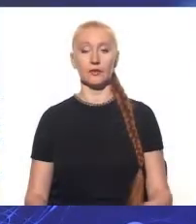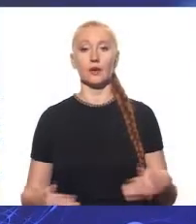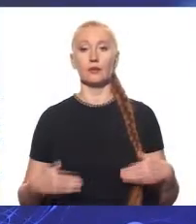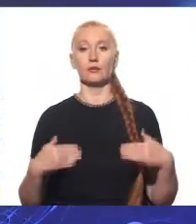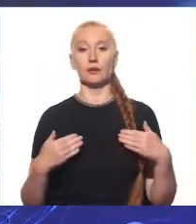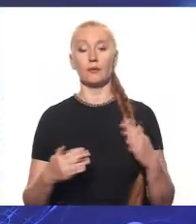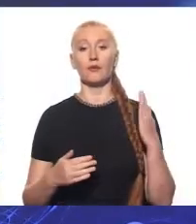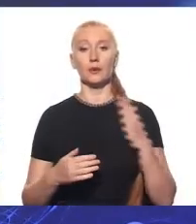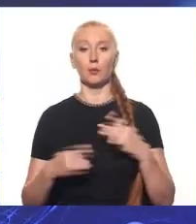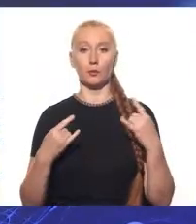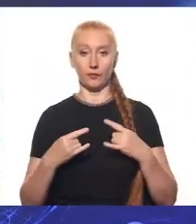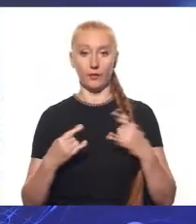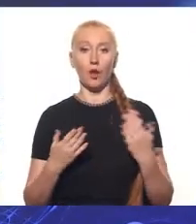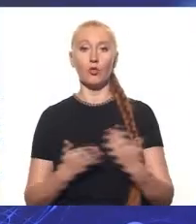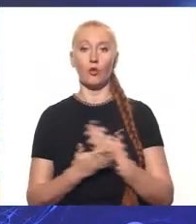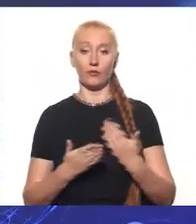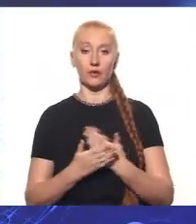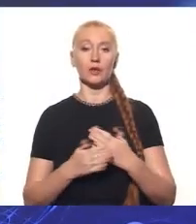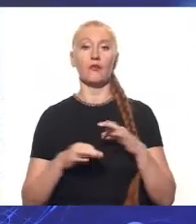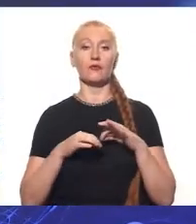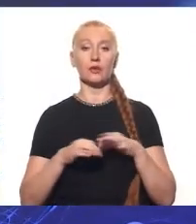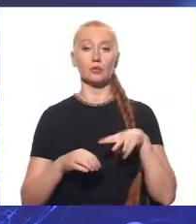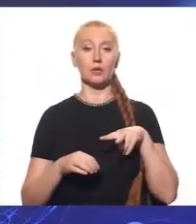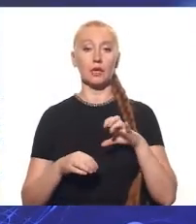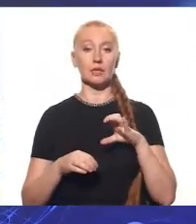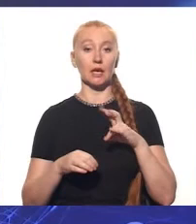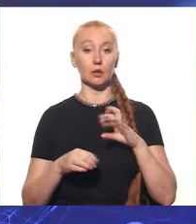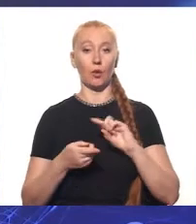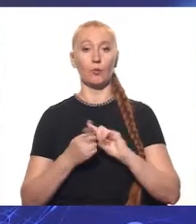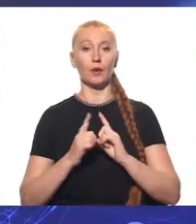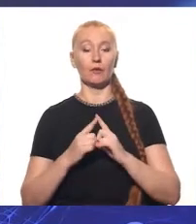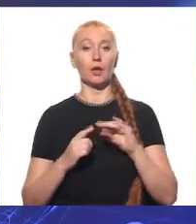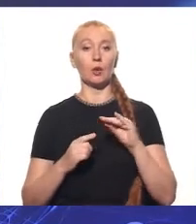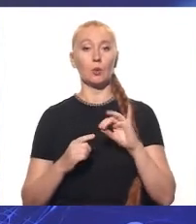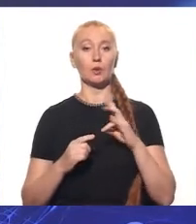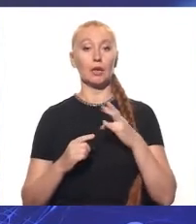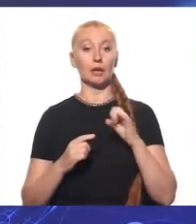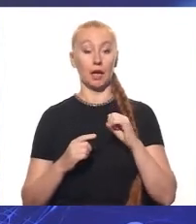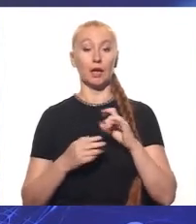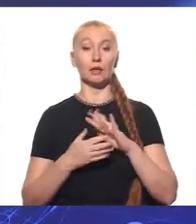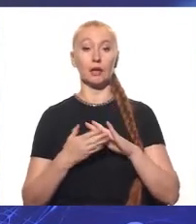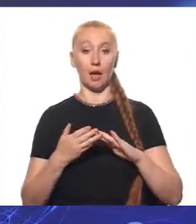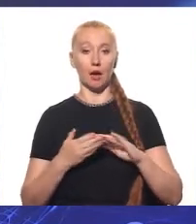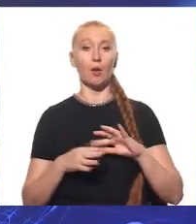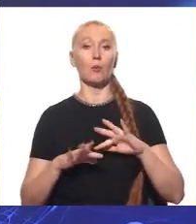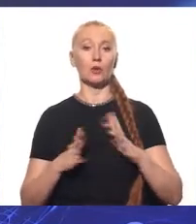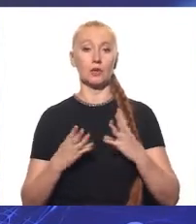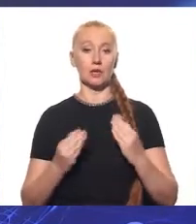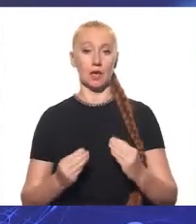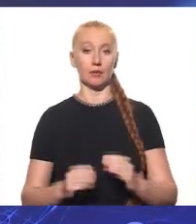Мої вітання у прямому ефірі. Випуск новин у студії Віталій Лисенко, сурдопереклад Надія Юнгіна. І далі про події